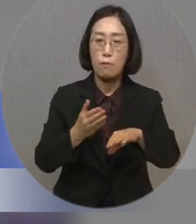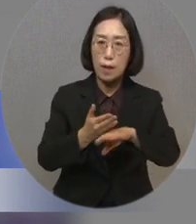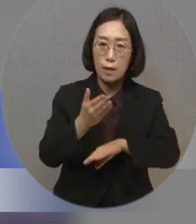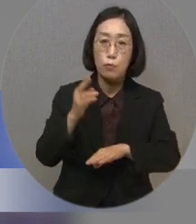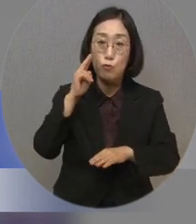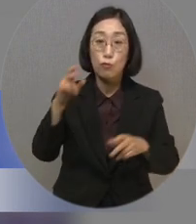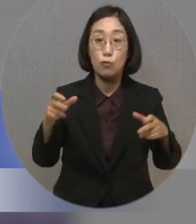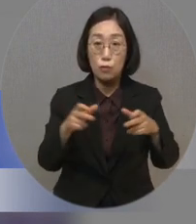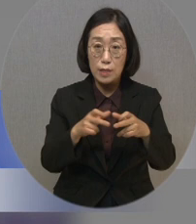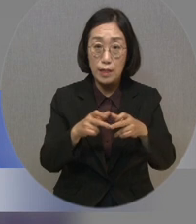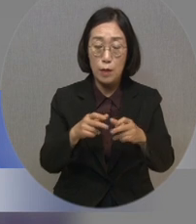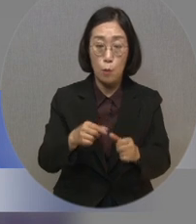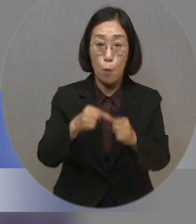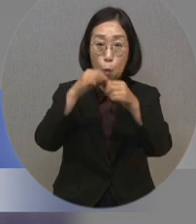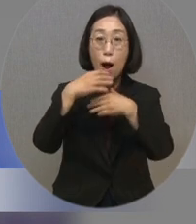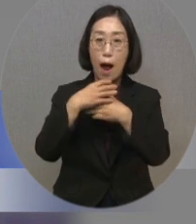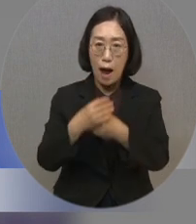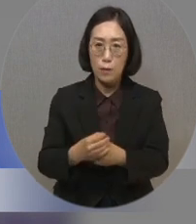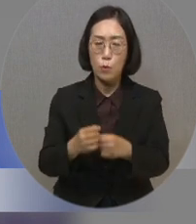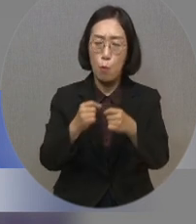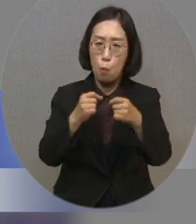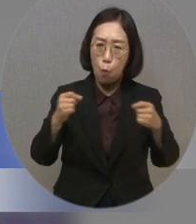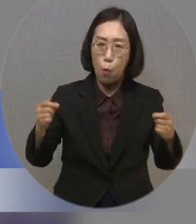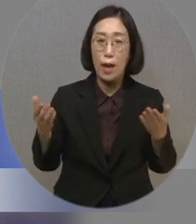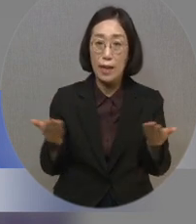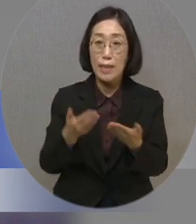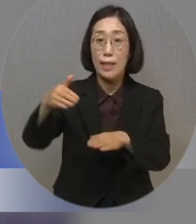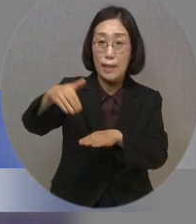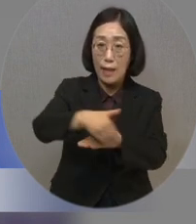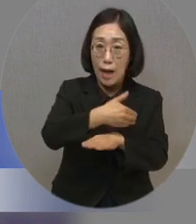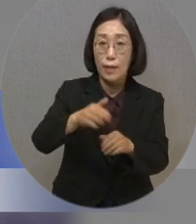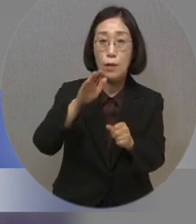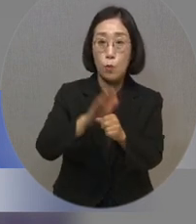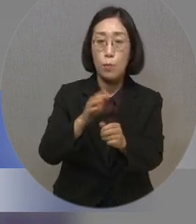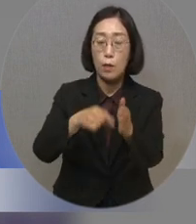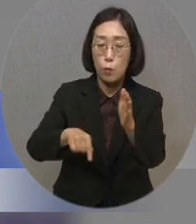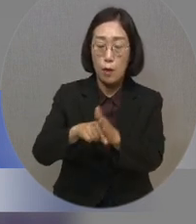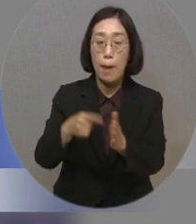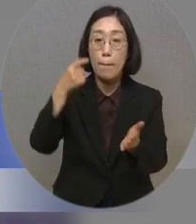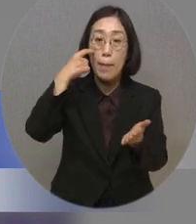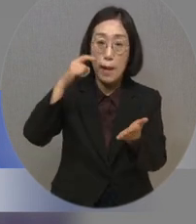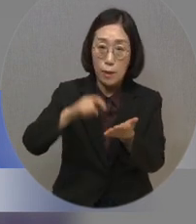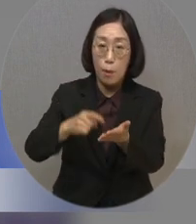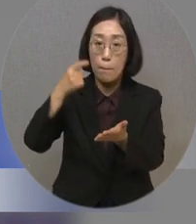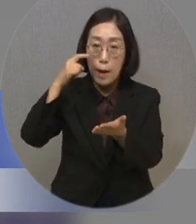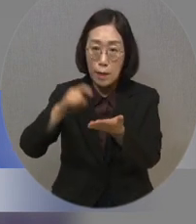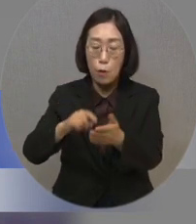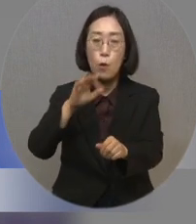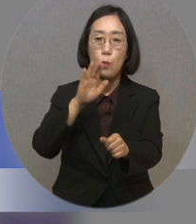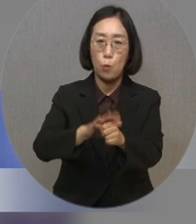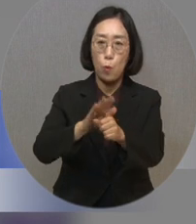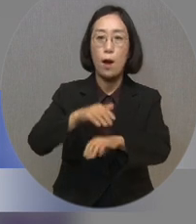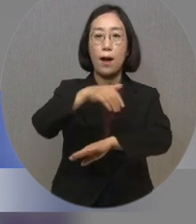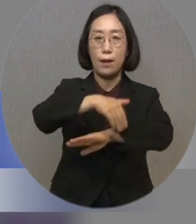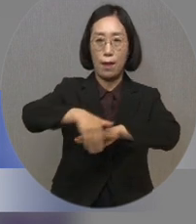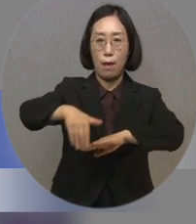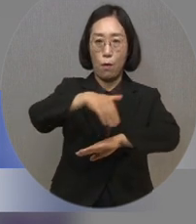중중장애인의 고용안정과 장기 근속을 위해 이와 같은 사례를 확대해 나가겠다고